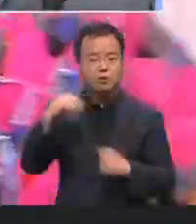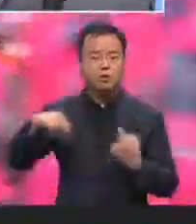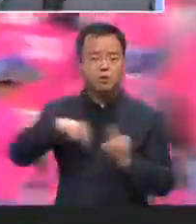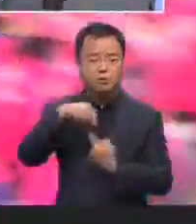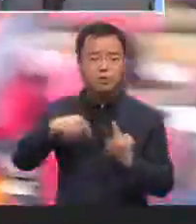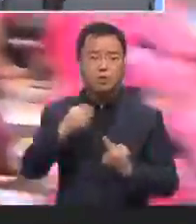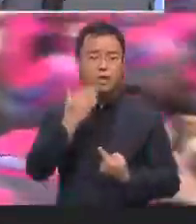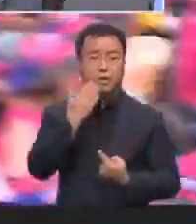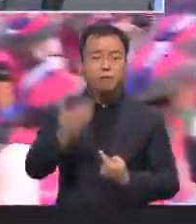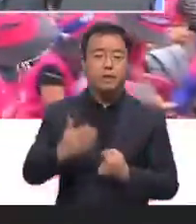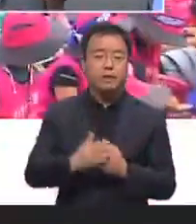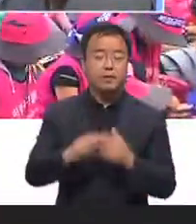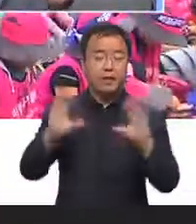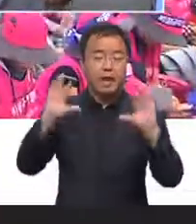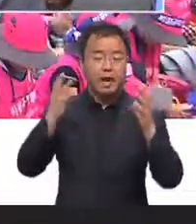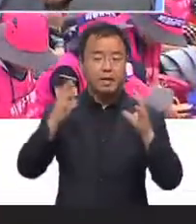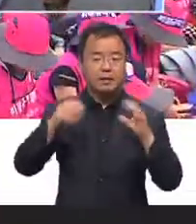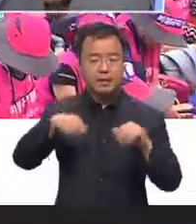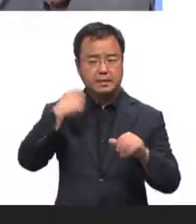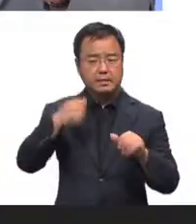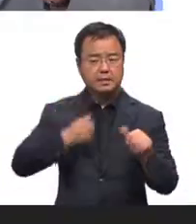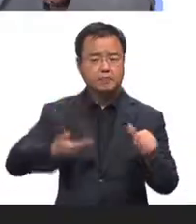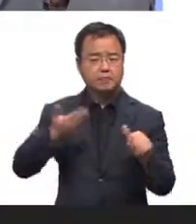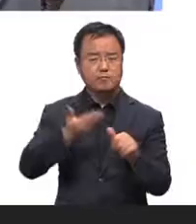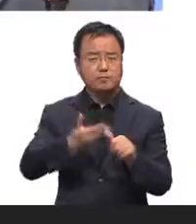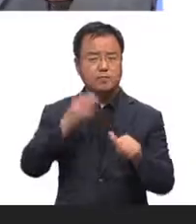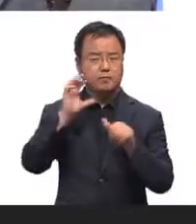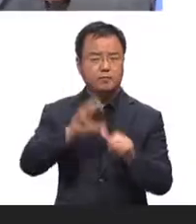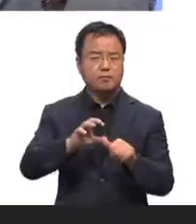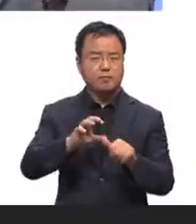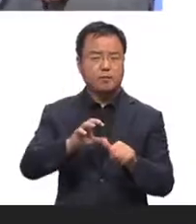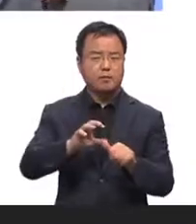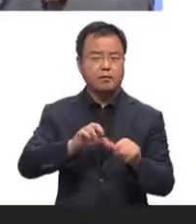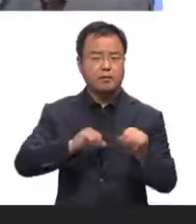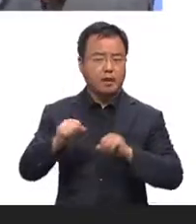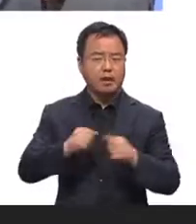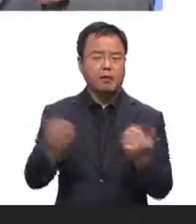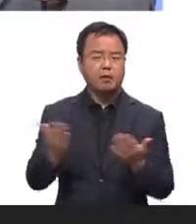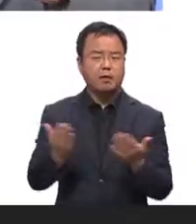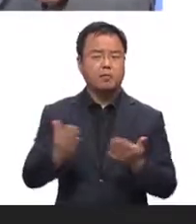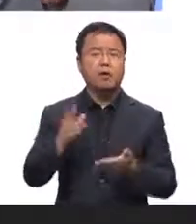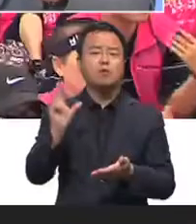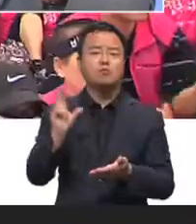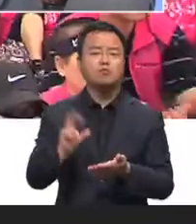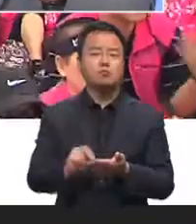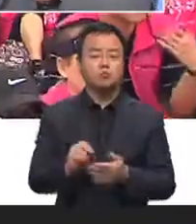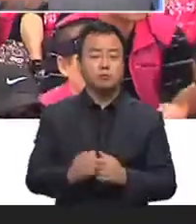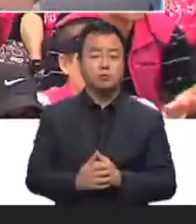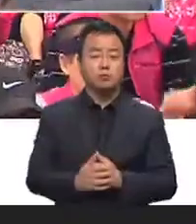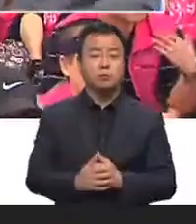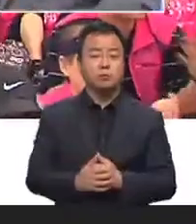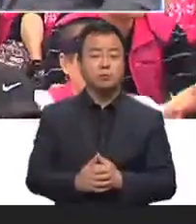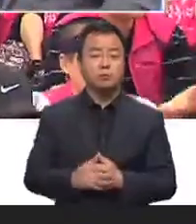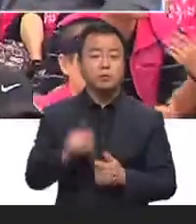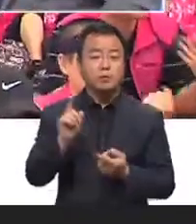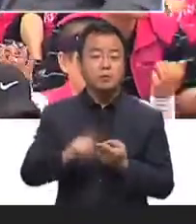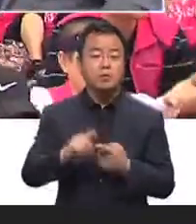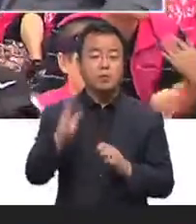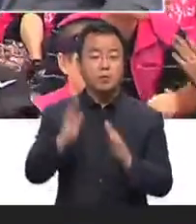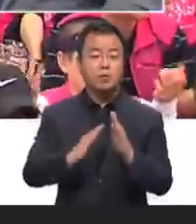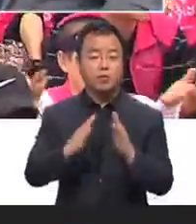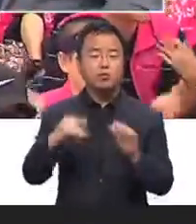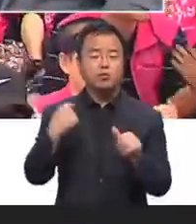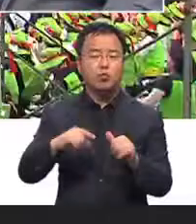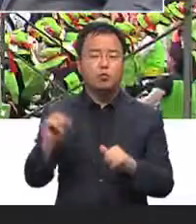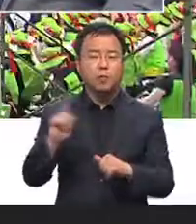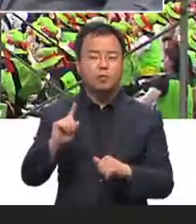어 어떤 그 책을 반복해서 하는 것은 너 이거 나 죽은 문제가 있는 것이죠 이 교육의 공개 얘기라는